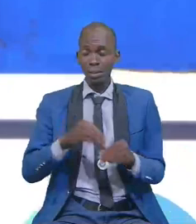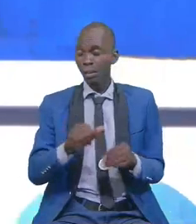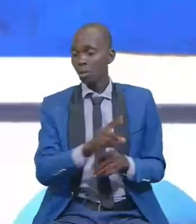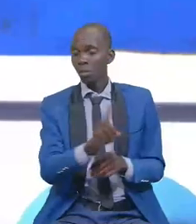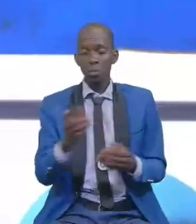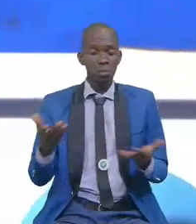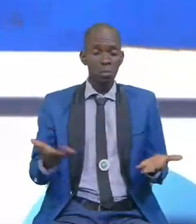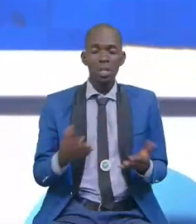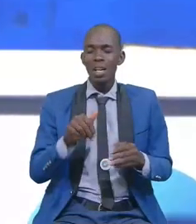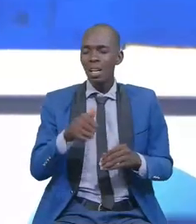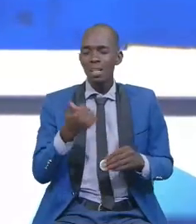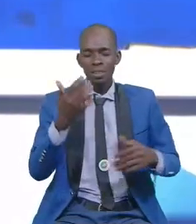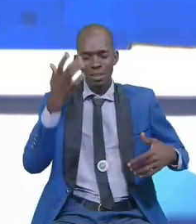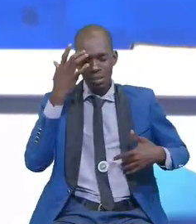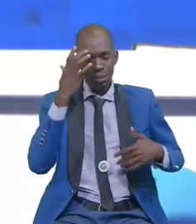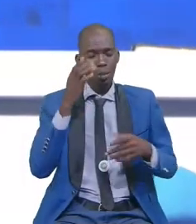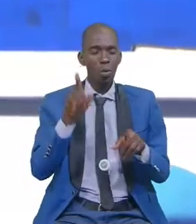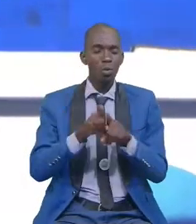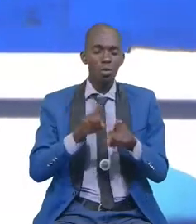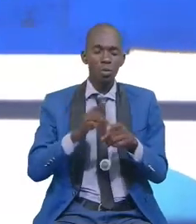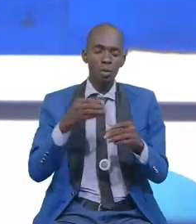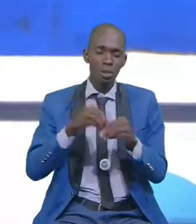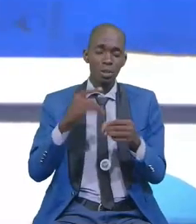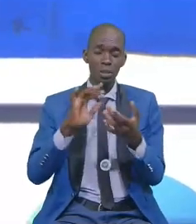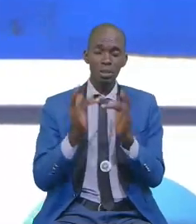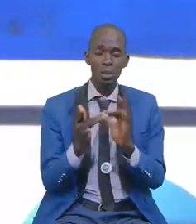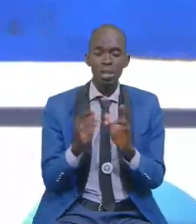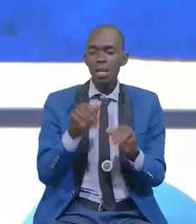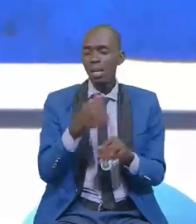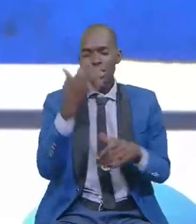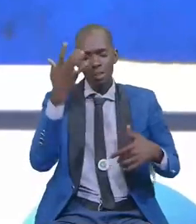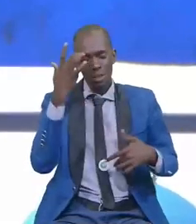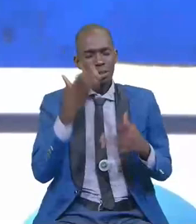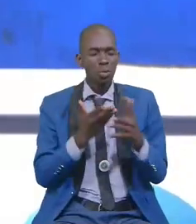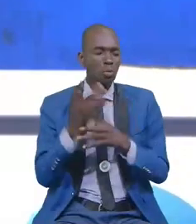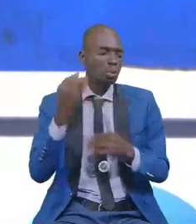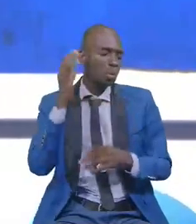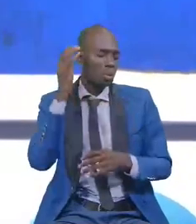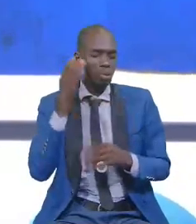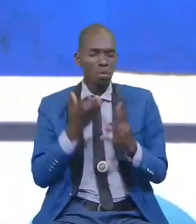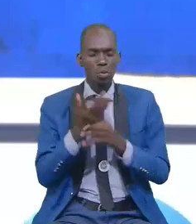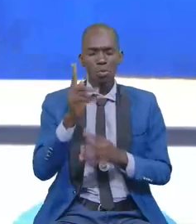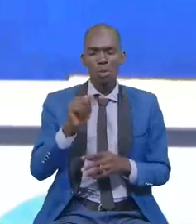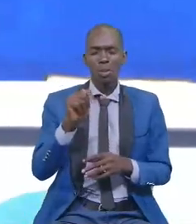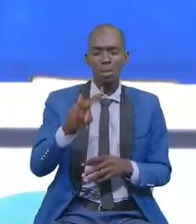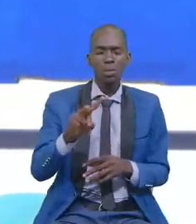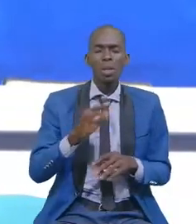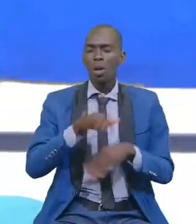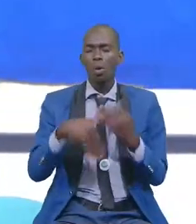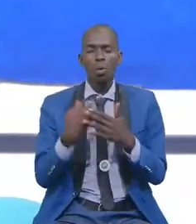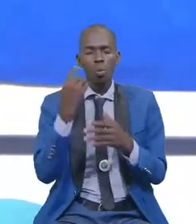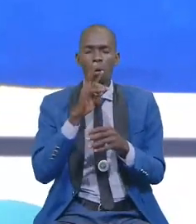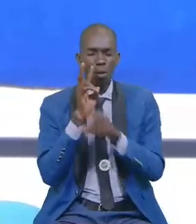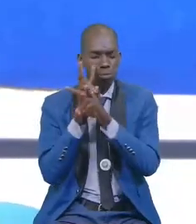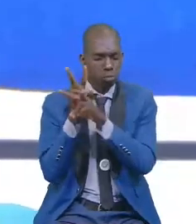toute maladie en ligne, toute maladie à la radio, à la télévision, par ceux qui suivent et